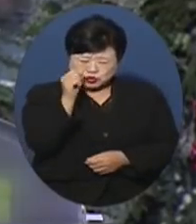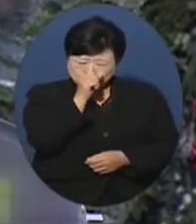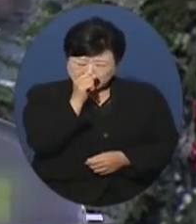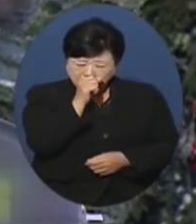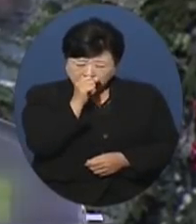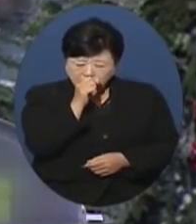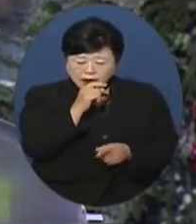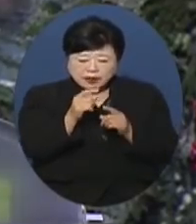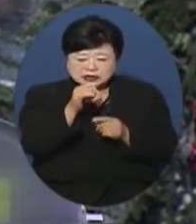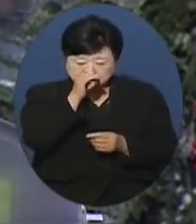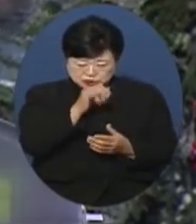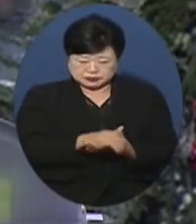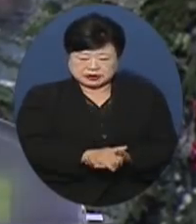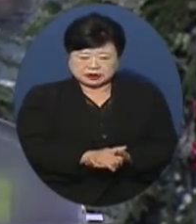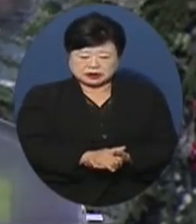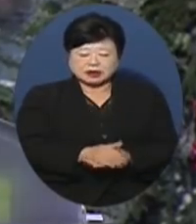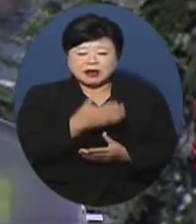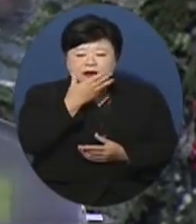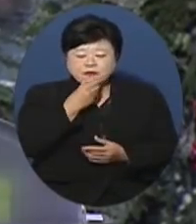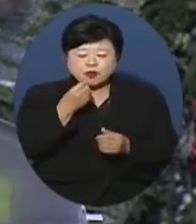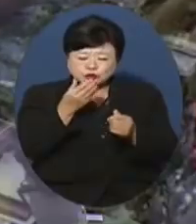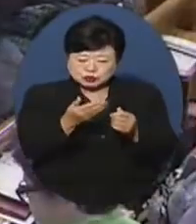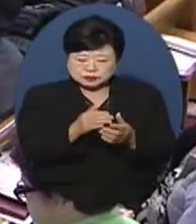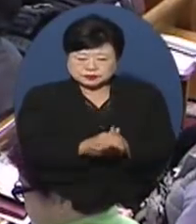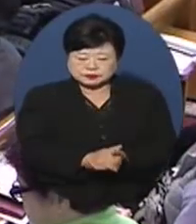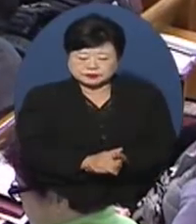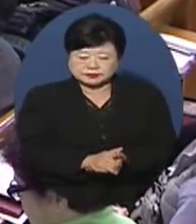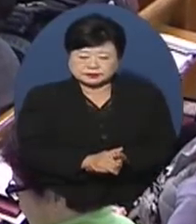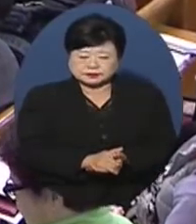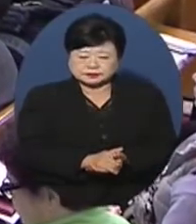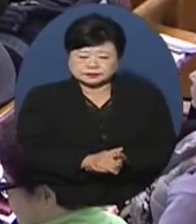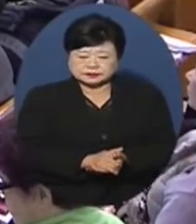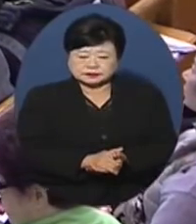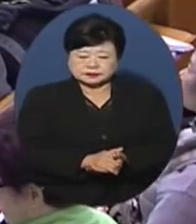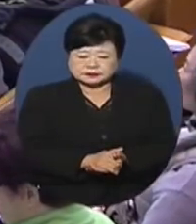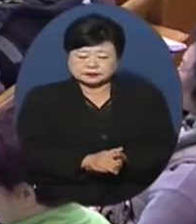좋았더라고 말씀하며 복을 주셨습니다.